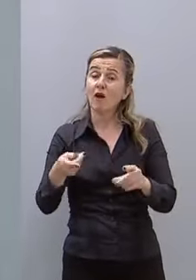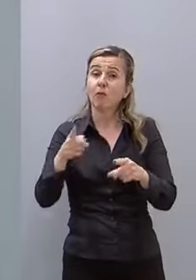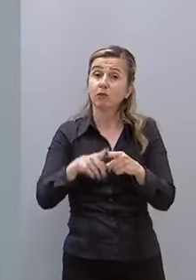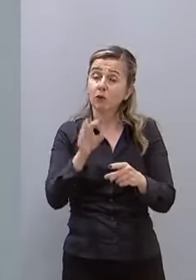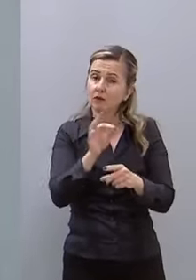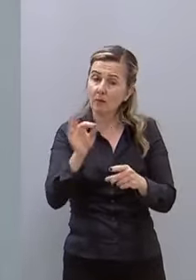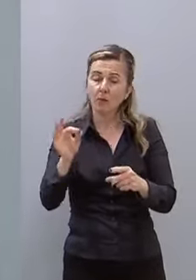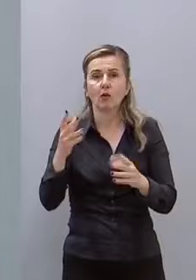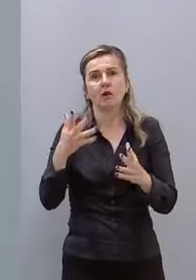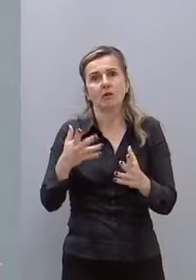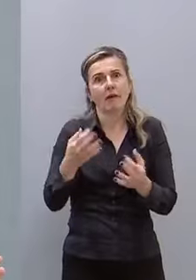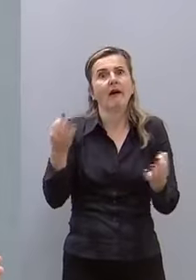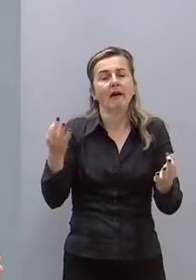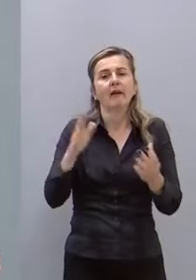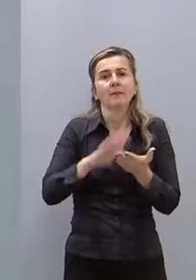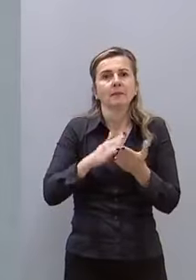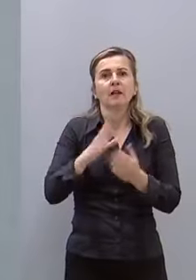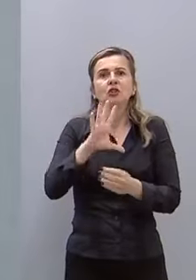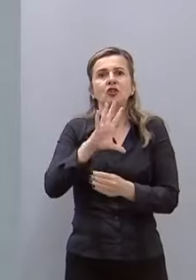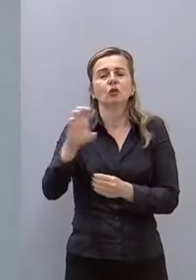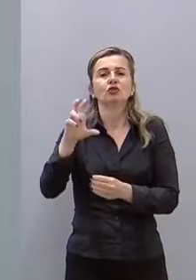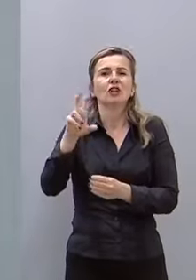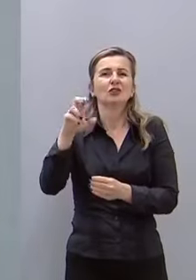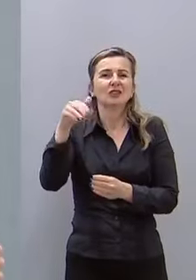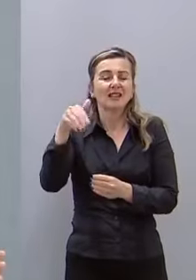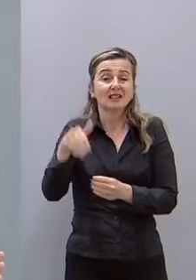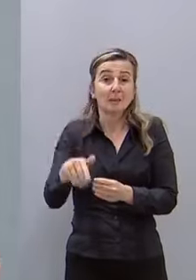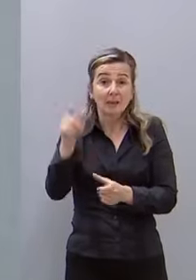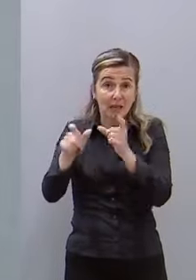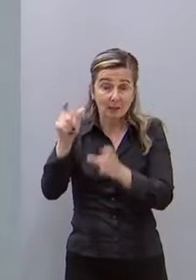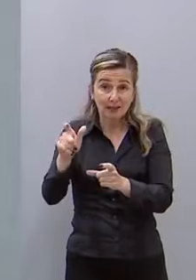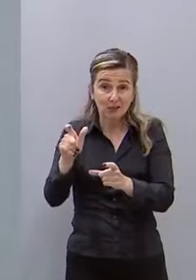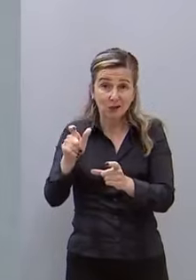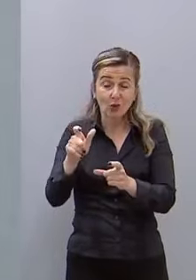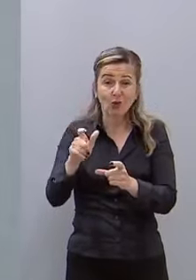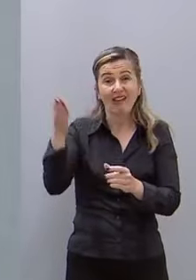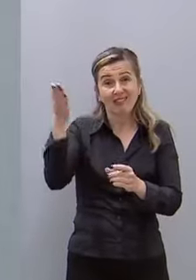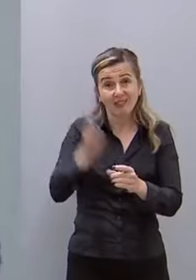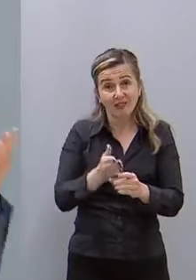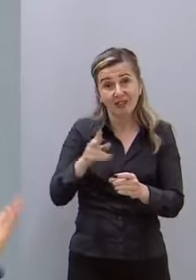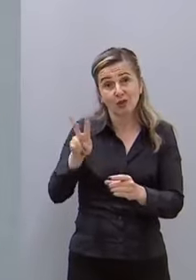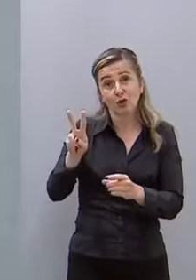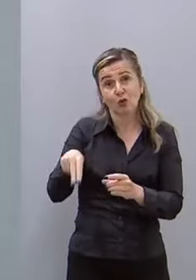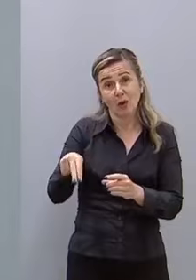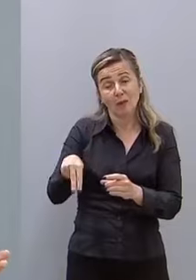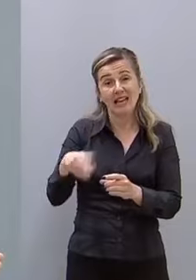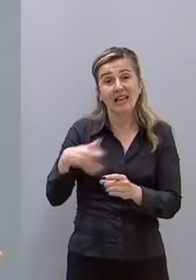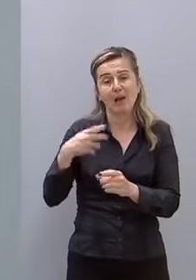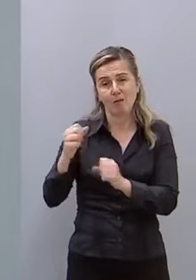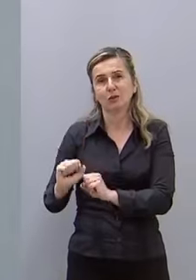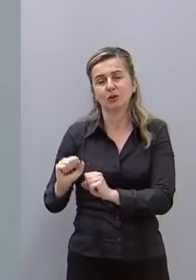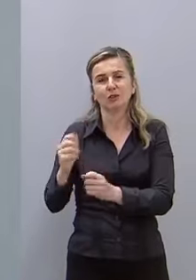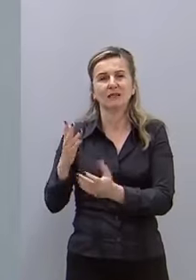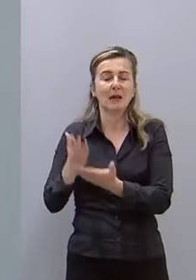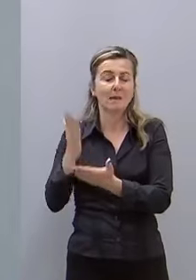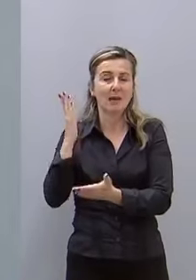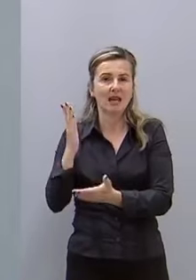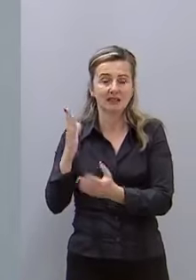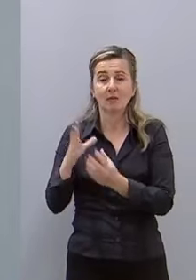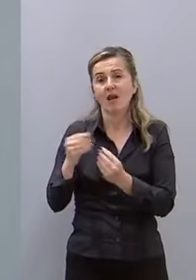che però siamo 530.000 voi fate 530.000 diviso 2000 che è la possibilità massima che abbiamo